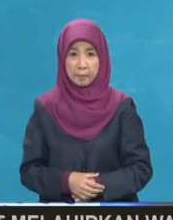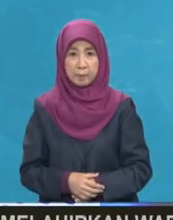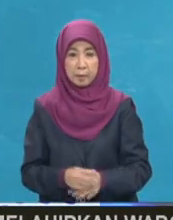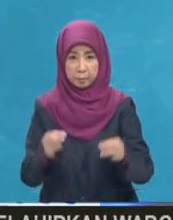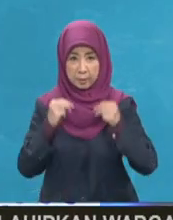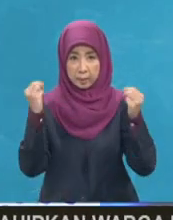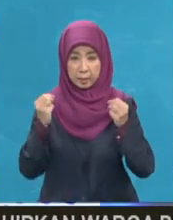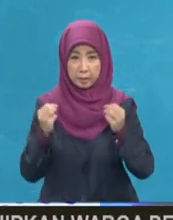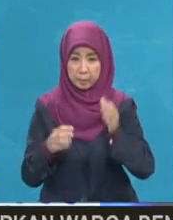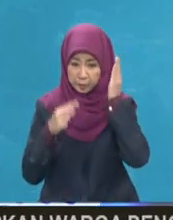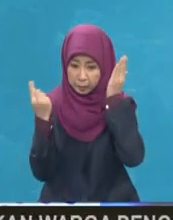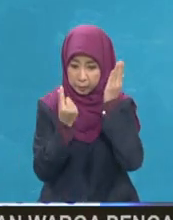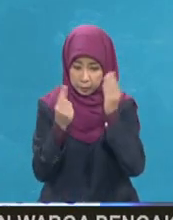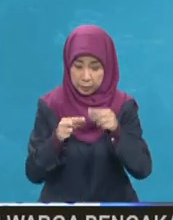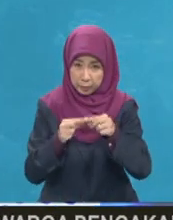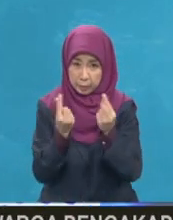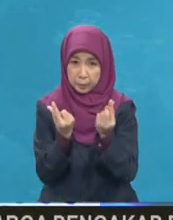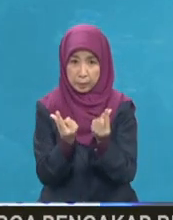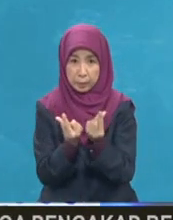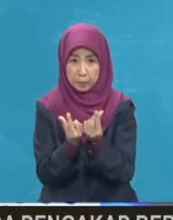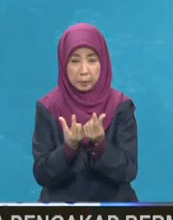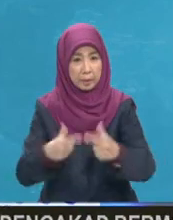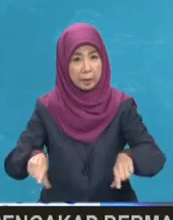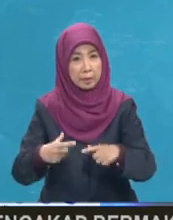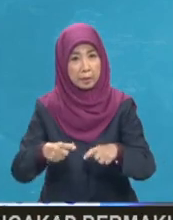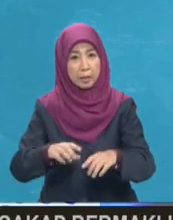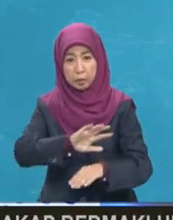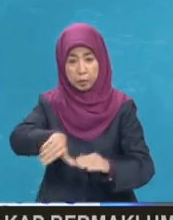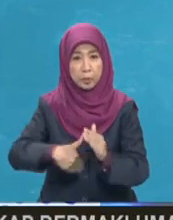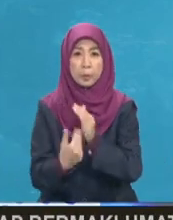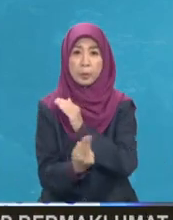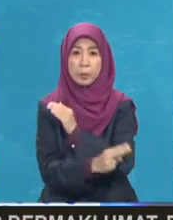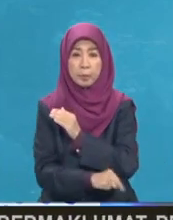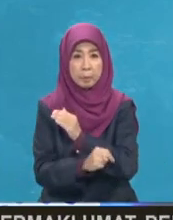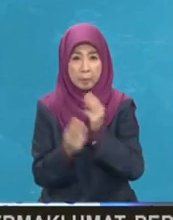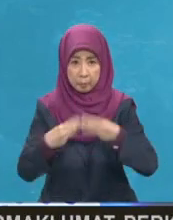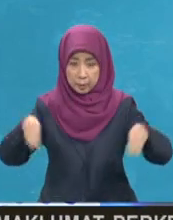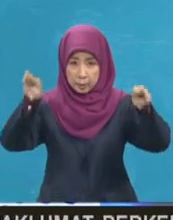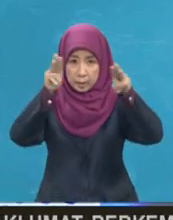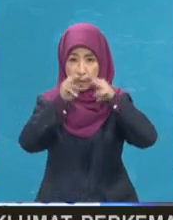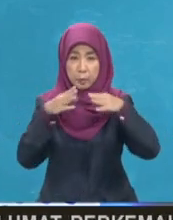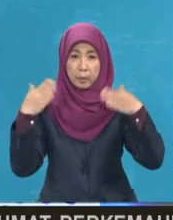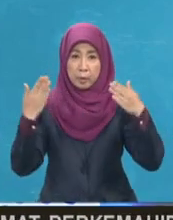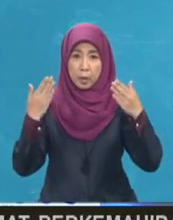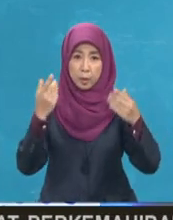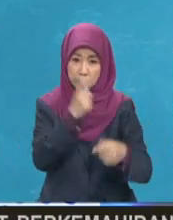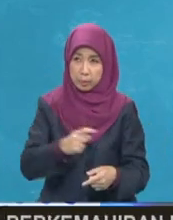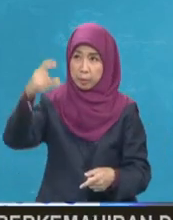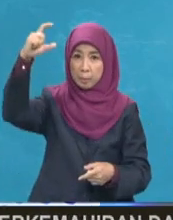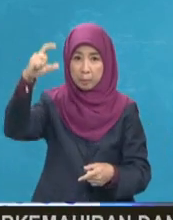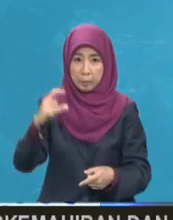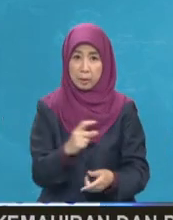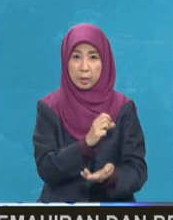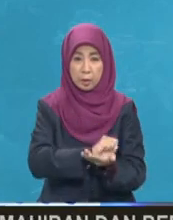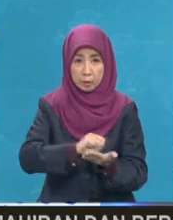Hai majelis berkendara us terus dia dilaksanakan di masjid-masjid seluruh negara bagi memeriahkan bulan suci Ramadhan